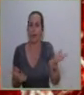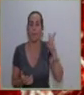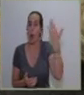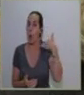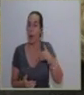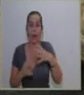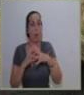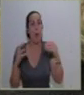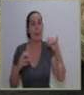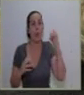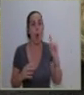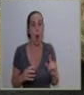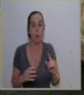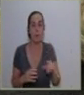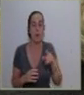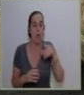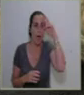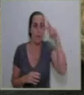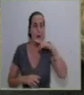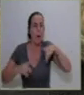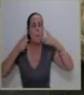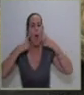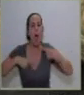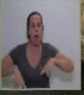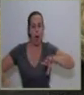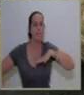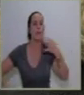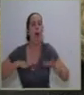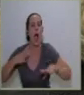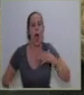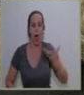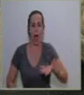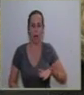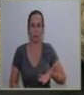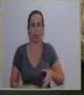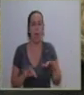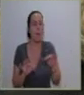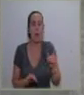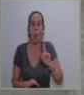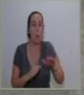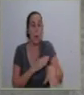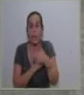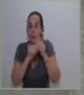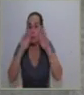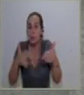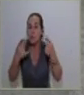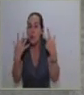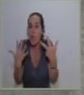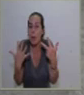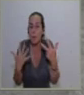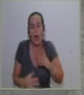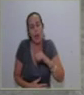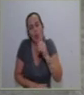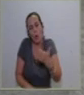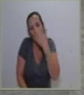לנו את האתרוג. והוא בכה וכעס, ובאמת, הוא לא יצא מהסוכה 8 ימים. אני לא